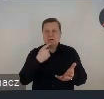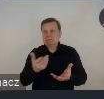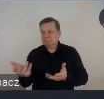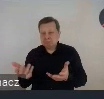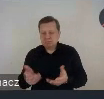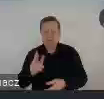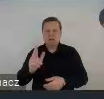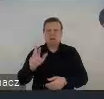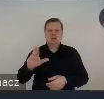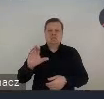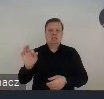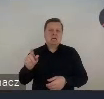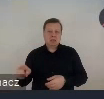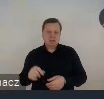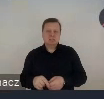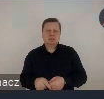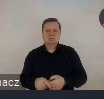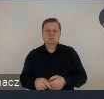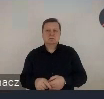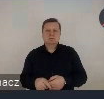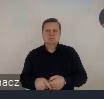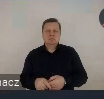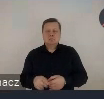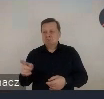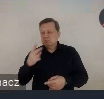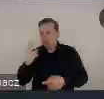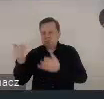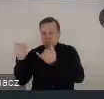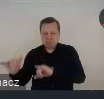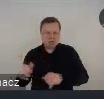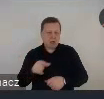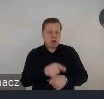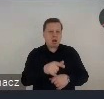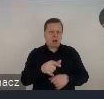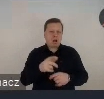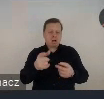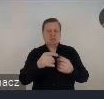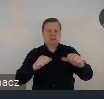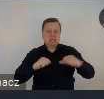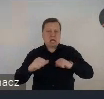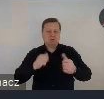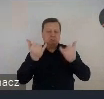wpis do Krajowego Rejestru Sądowego nie oddaje w rzeczywistości tego,